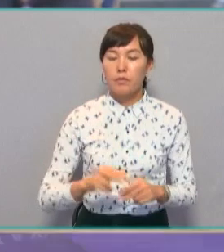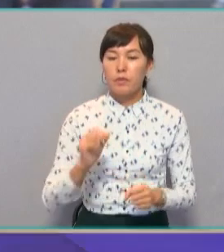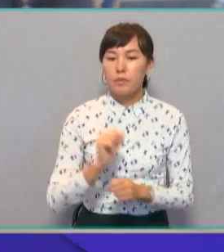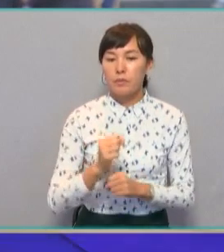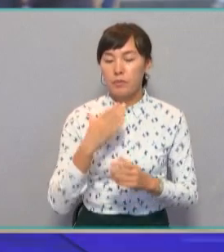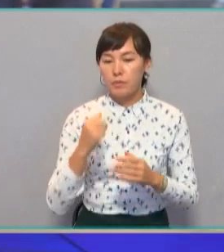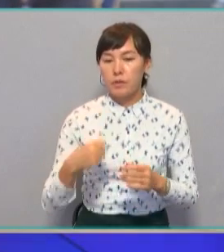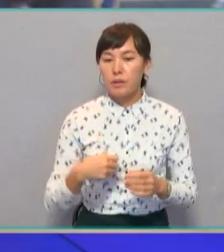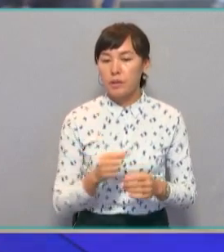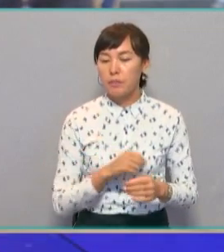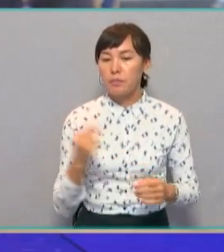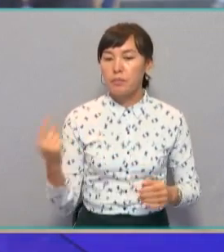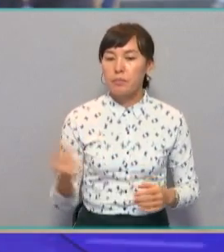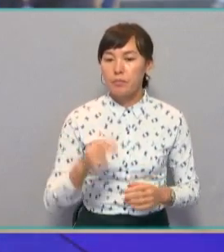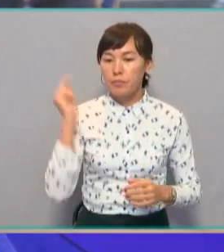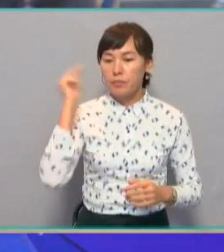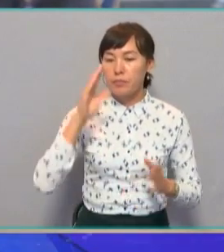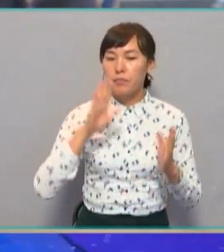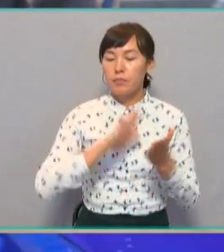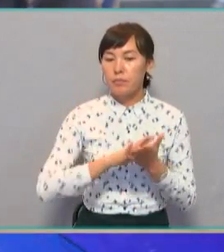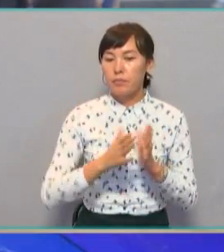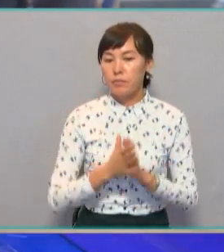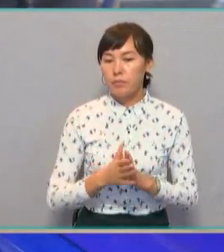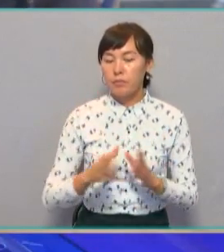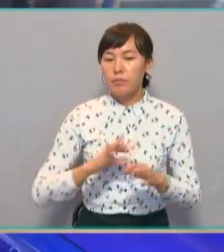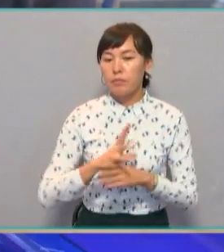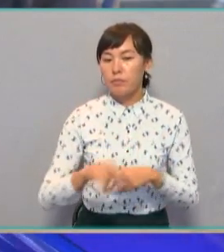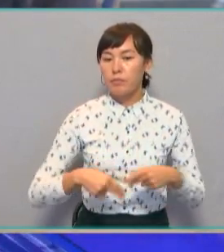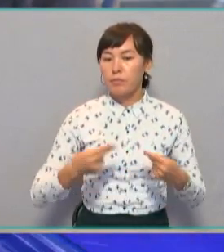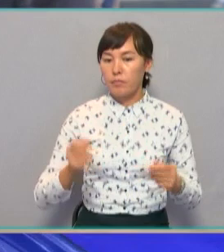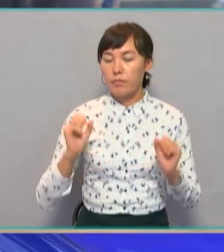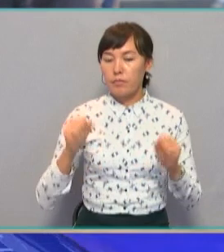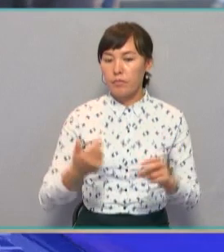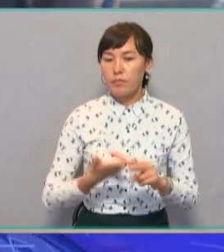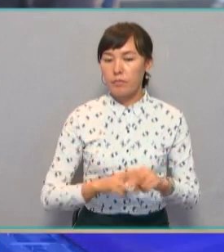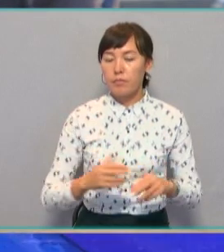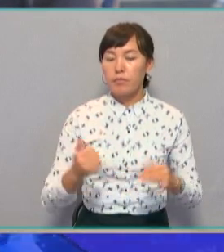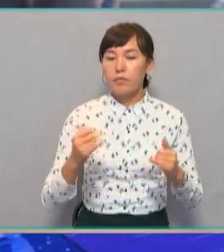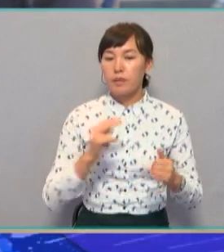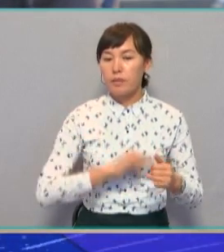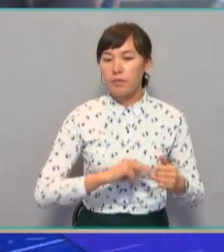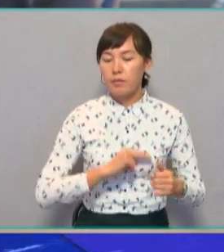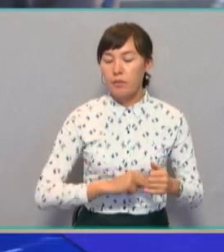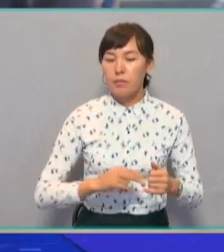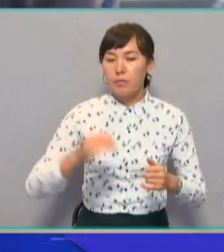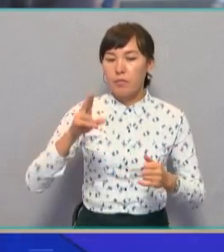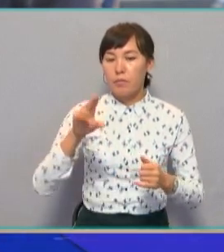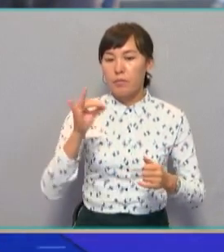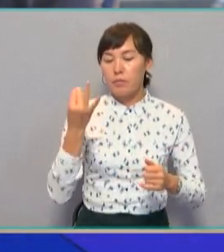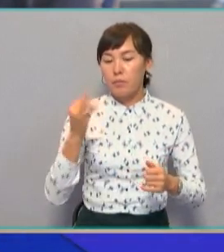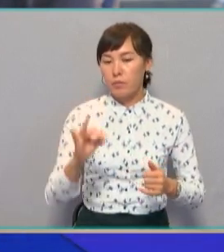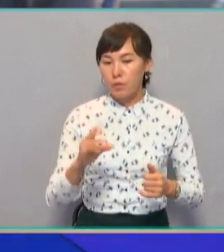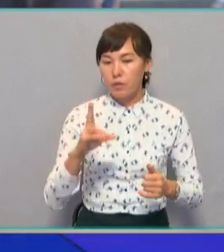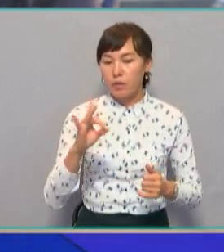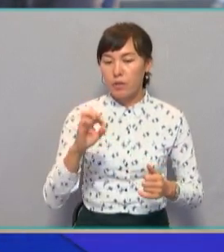базалықтарды өзіміз бірінші ғылыми түрде осындай бір қамтамасыз етіп қойып отыр. Өйткені бұл шаруашылықтағы қойлардың